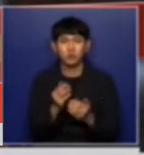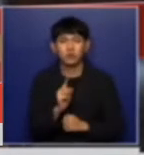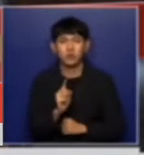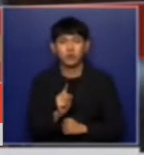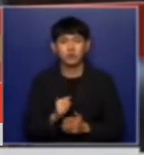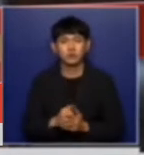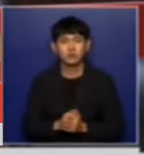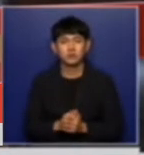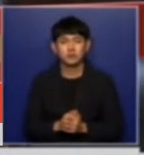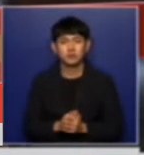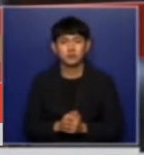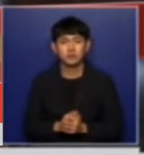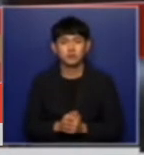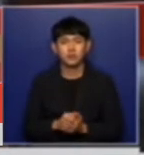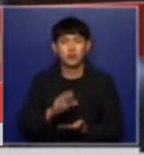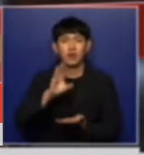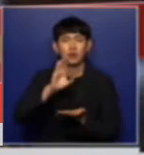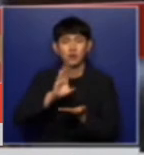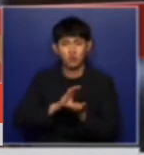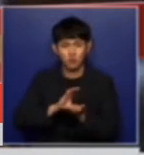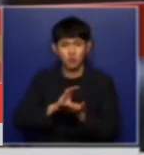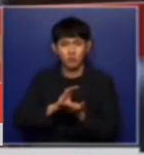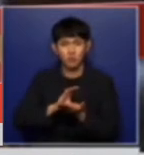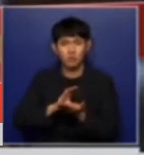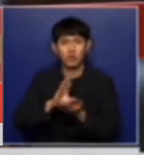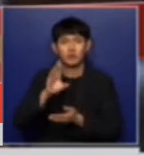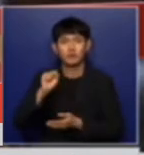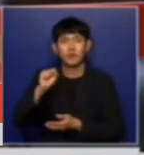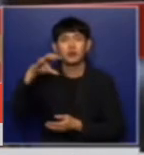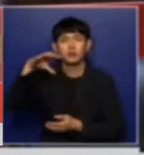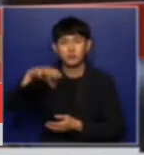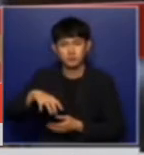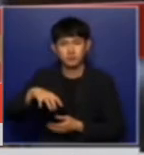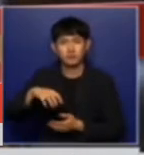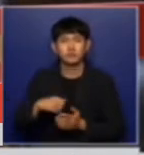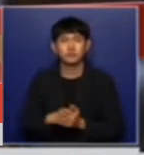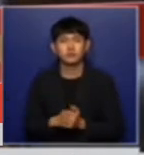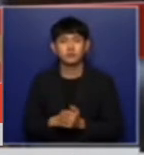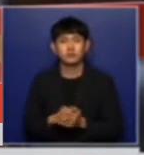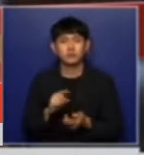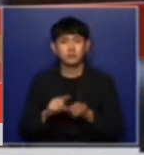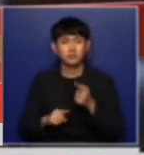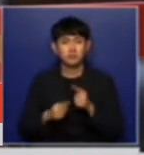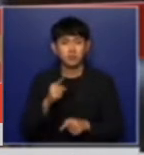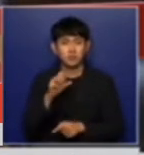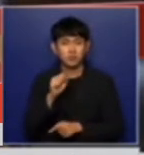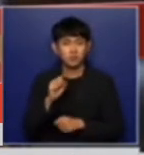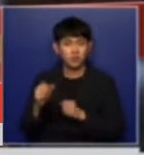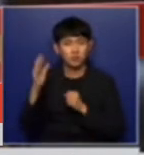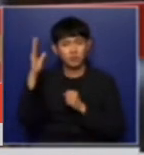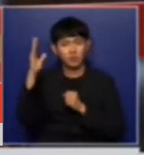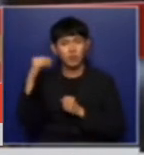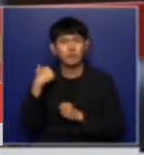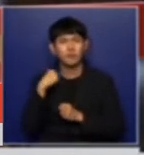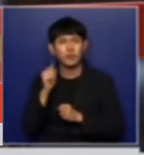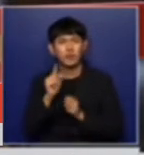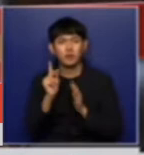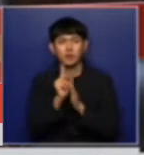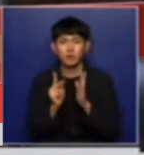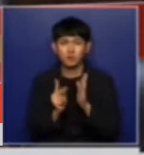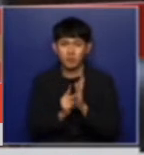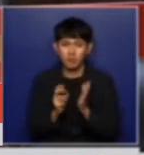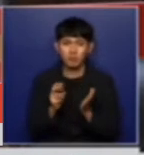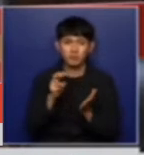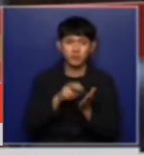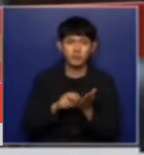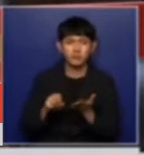านของสำนักงบประมาณของรัฐสภาเพื่อนสมาชิกได้พูดไปเคยจะมีกฎหมายรองรับจัดตั้งเป็นส